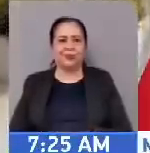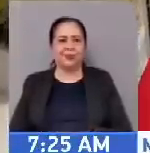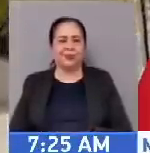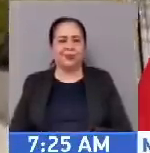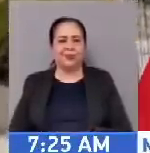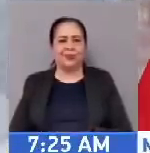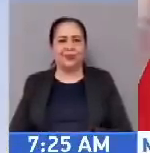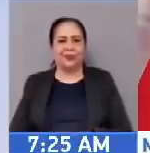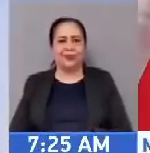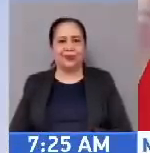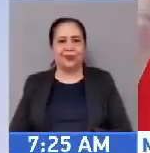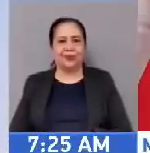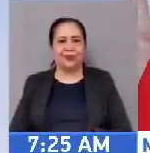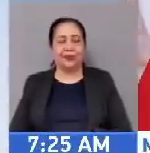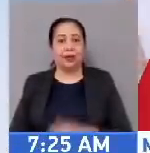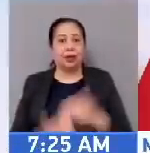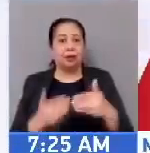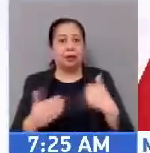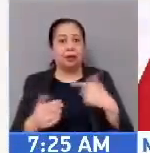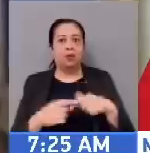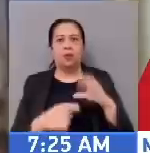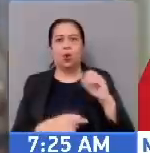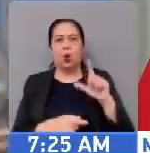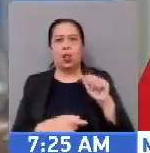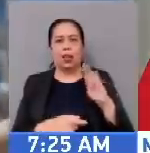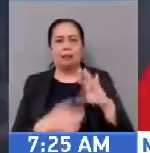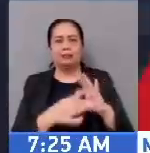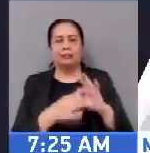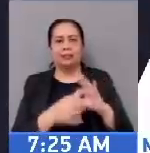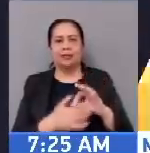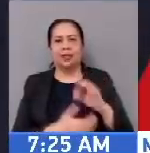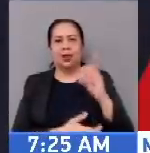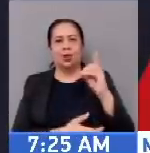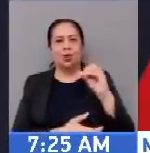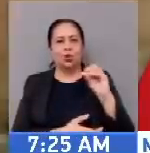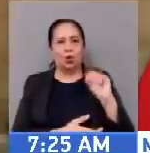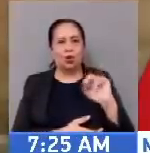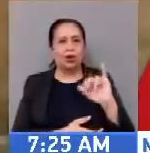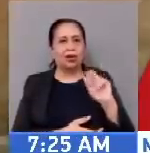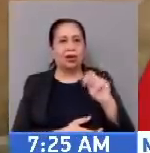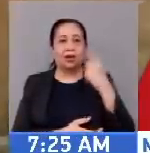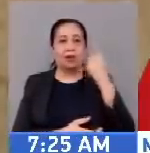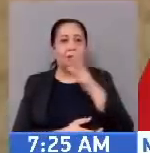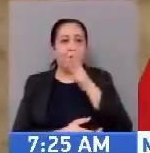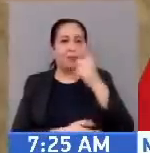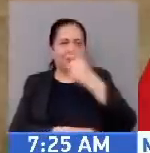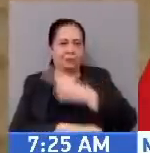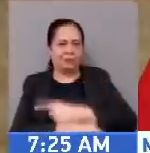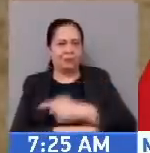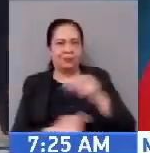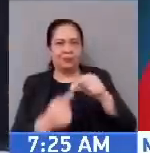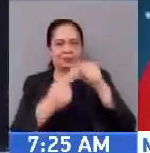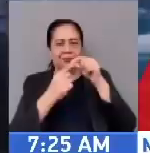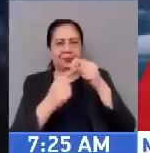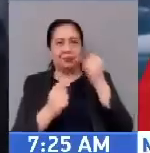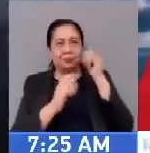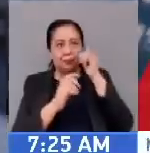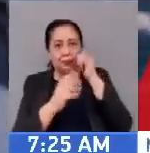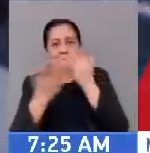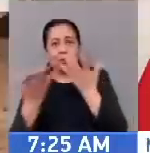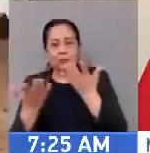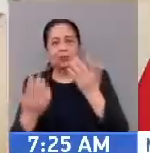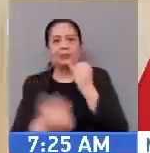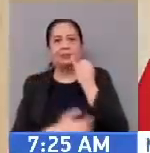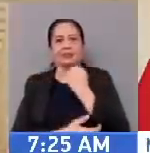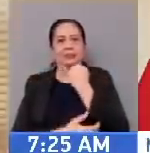Bago yan, nag-collab din ang Dong Yan para sa isang Mother's Day documentary special na kinuna nila sa Israel. Nang mag-judge doon